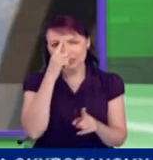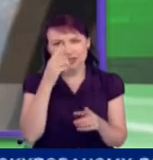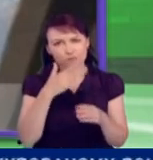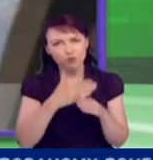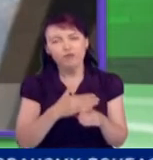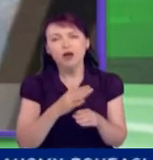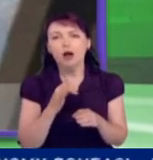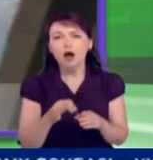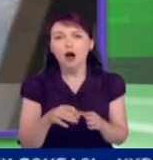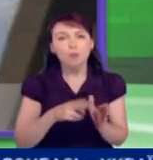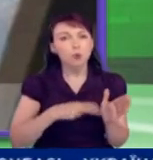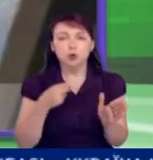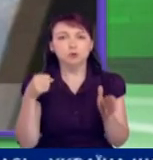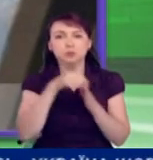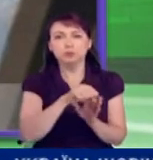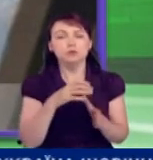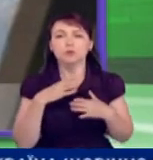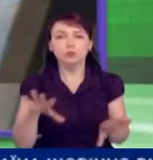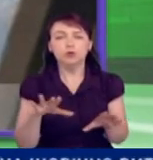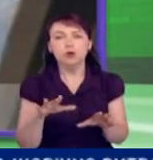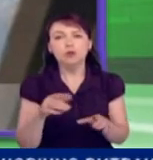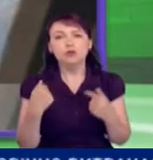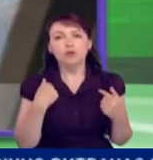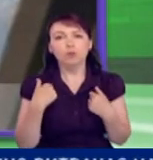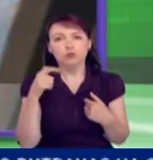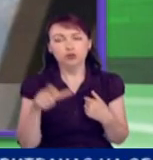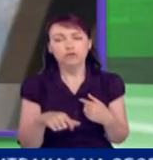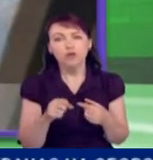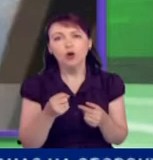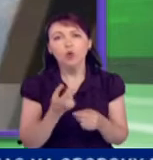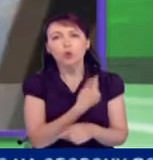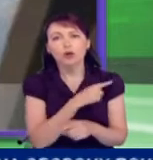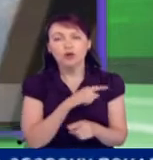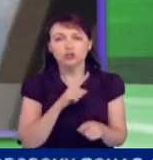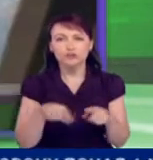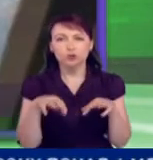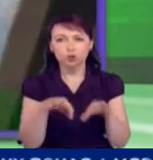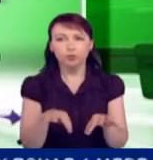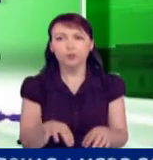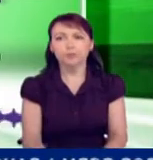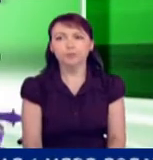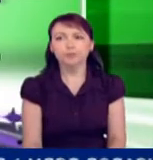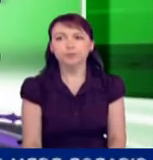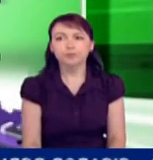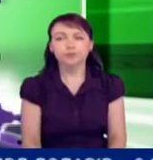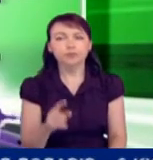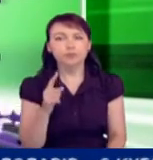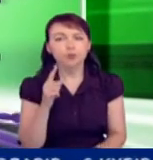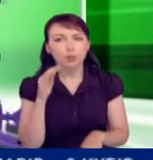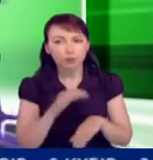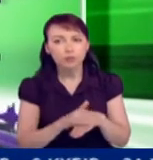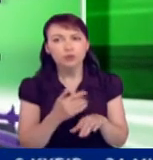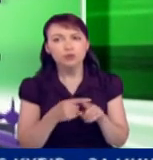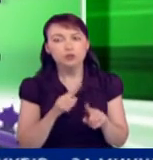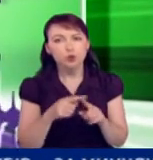але потяг його не збивав. Травмований чоловік зараз у лікарні швидкої допомоги. Помітив цього чоловіка